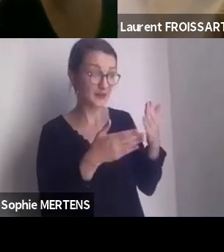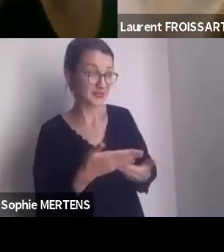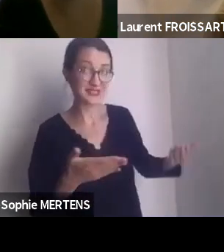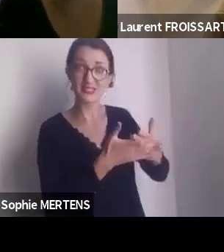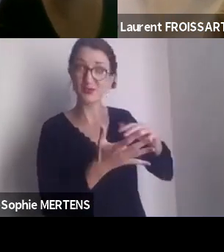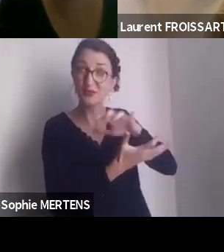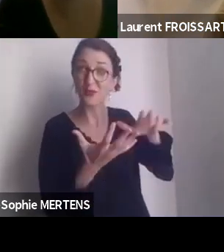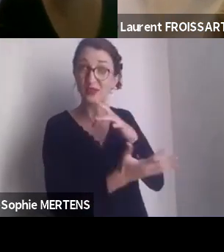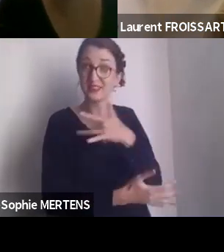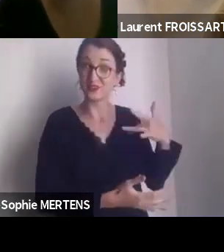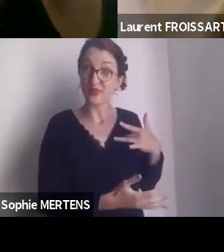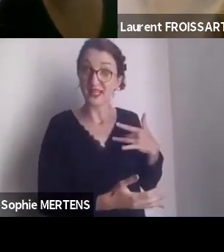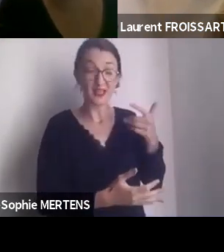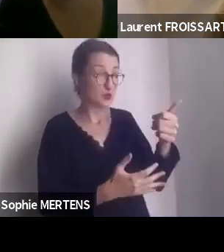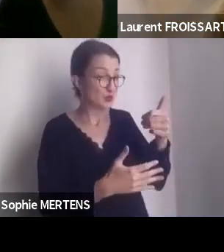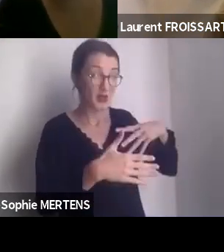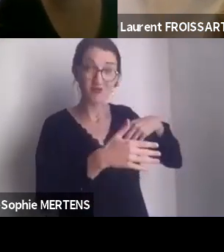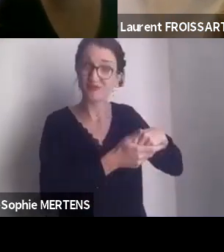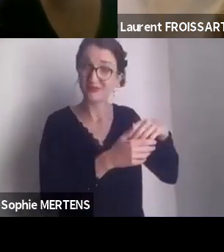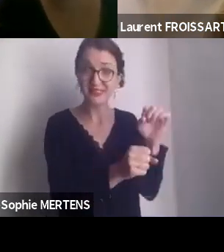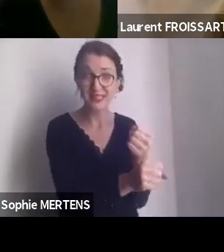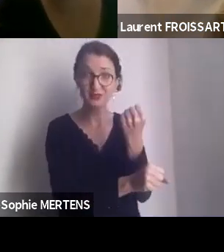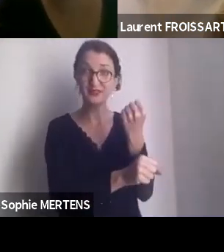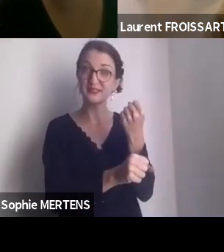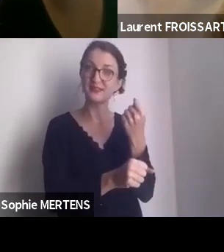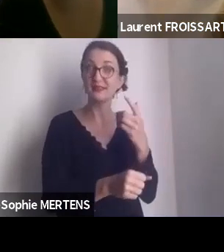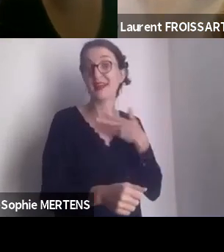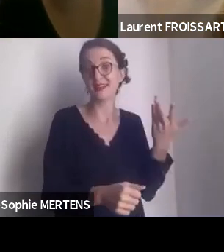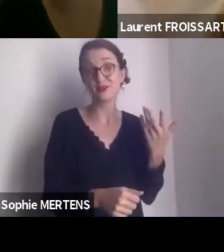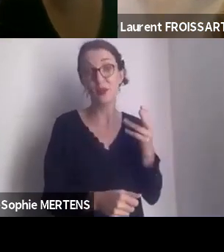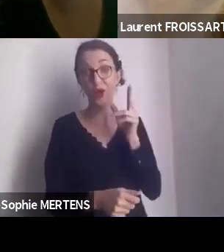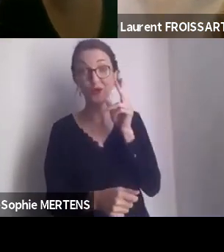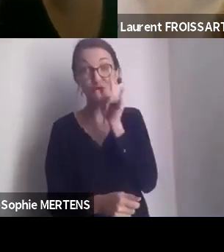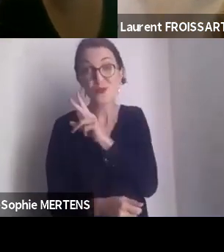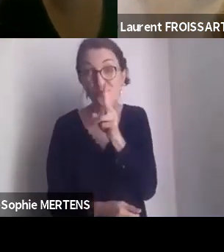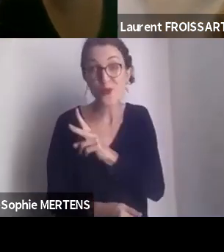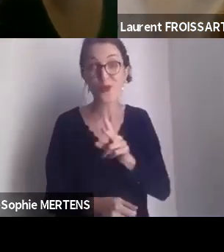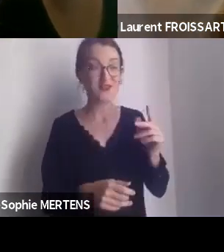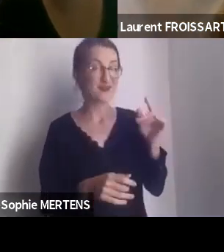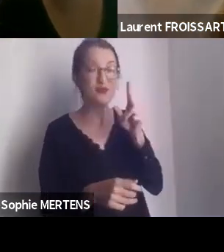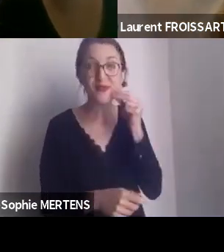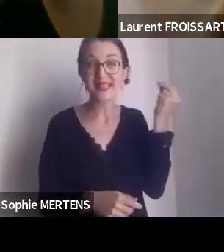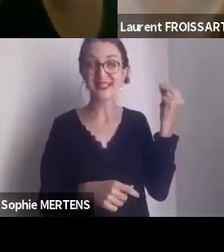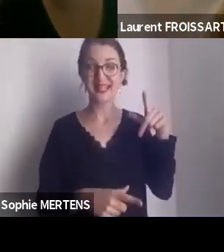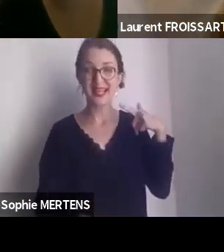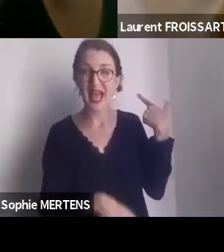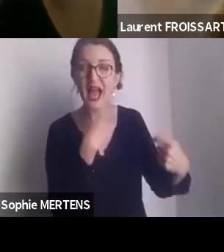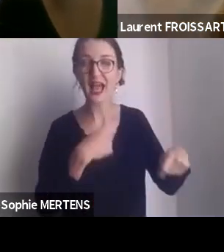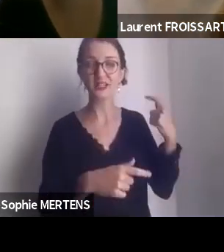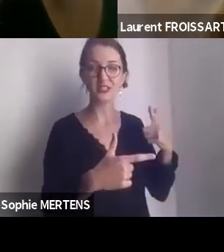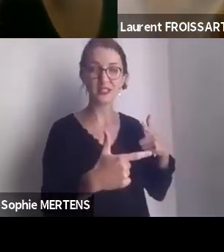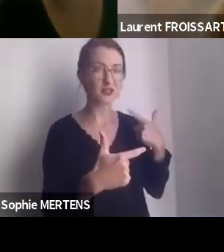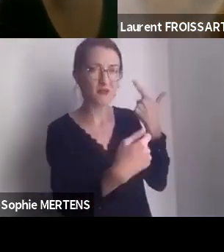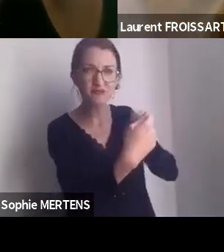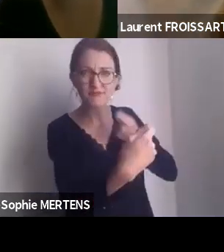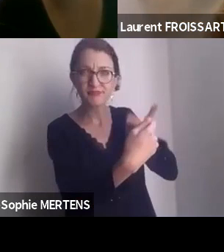de l'humour aussi, avec de l'humanité. Et donc du coup, c'était cette expérience-là qu'on trouvait très intéressante